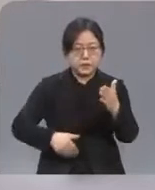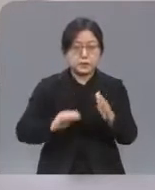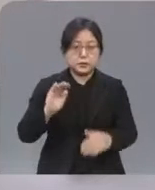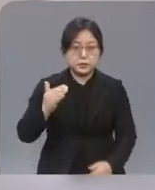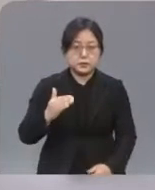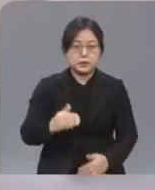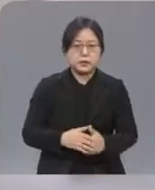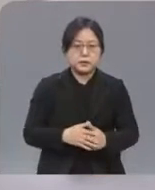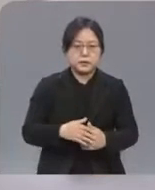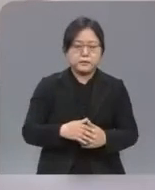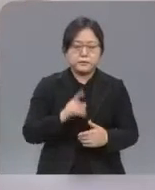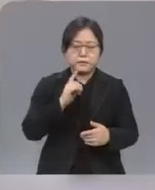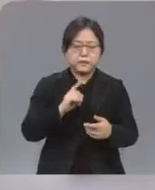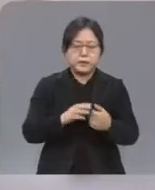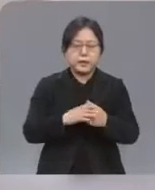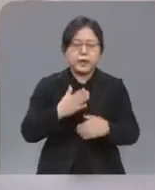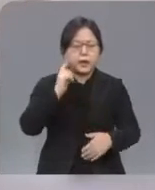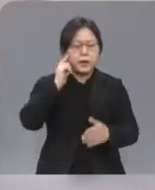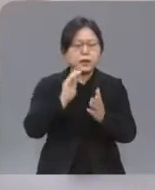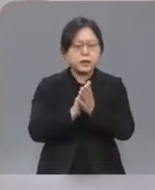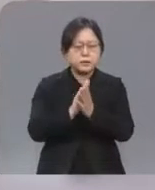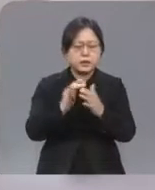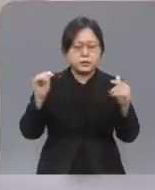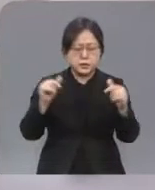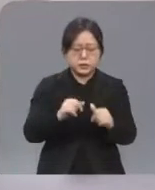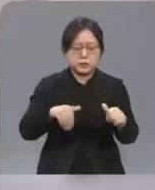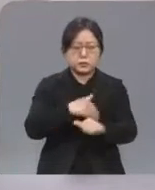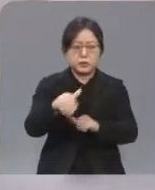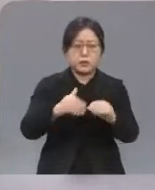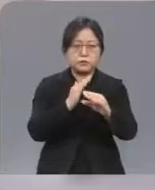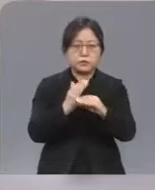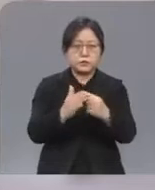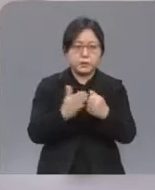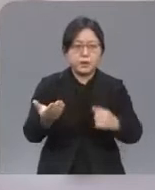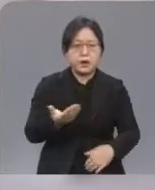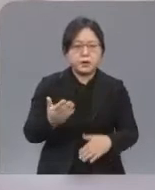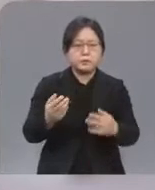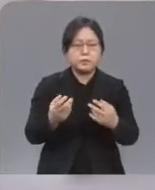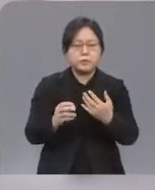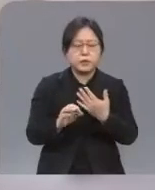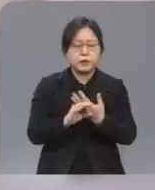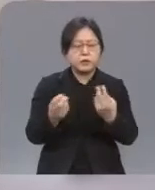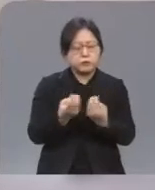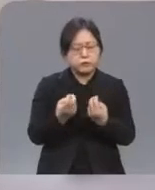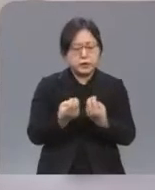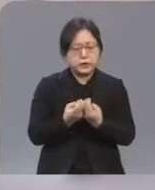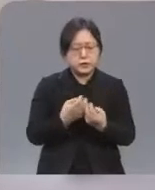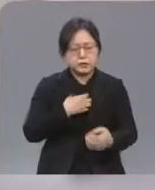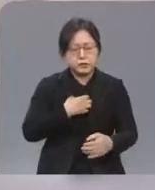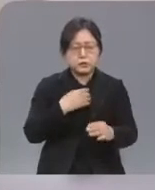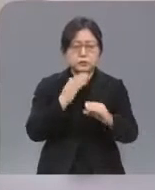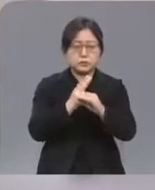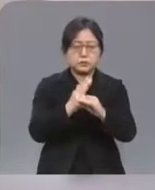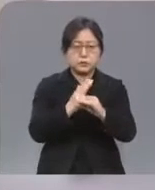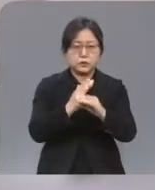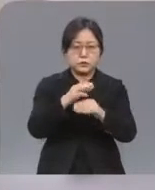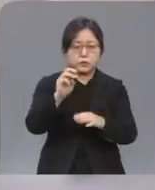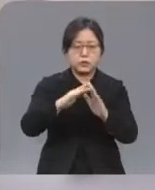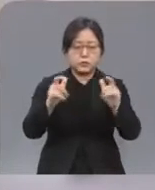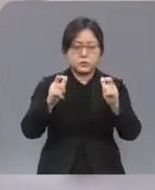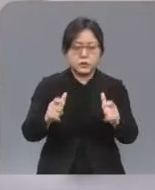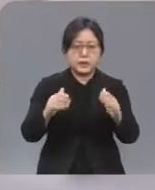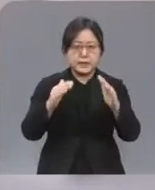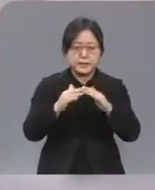제외됩니다. 말 그대로 알아서 치료를 해야 하는 상황이어서 아프면 어떻게 해야 할지가 걱정입니다. 광주와 전남